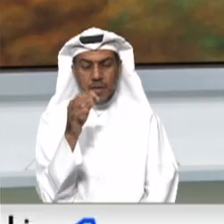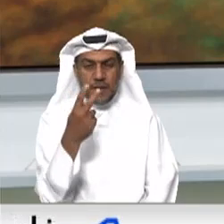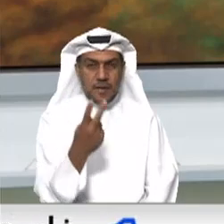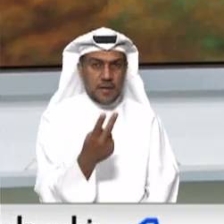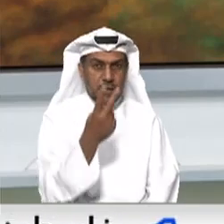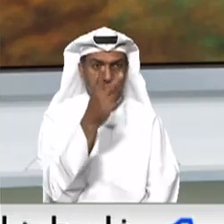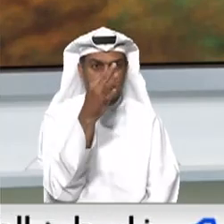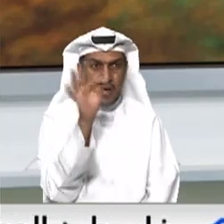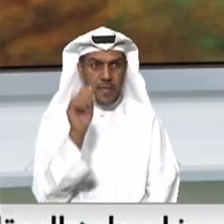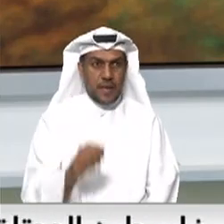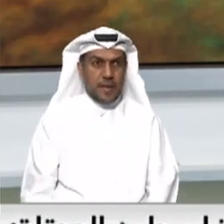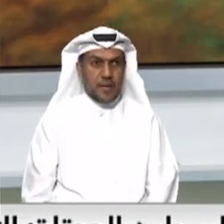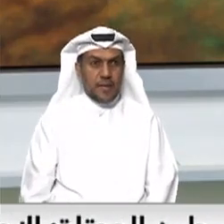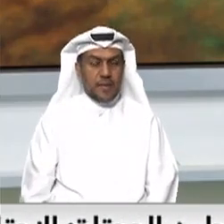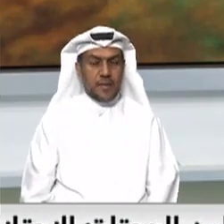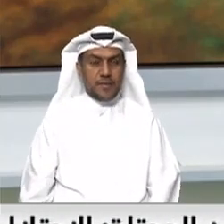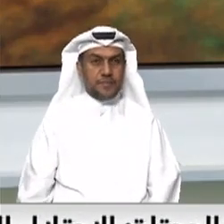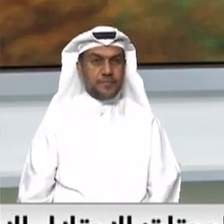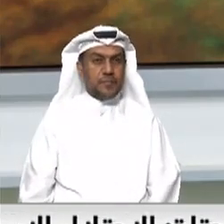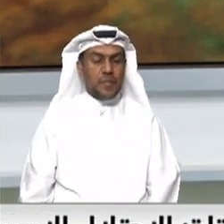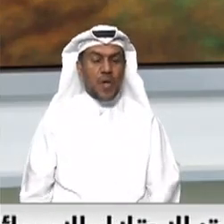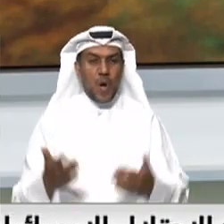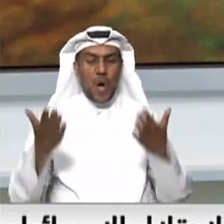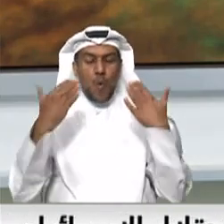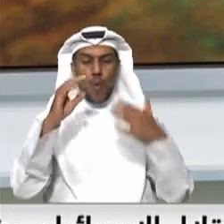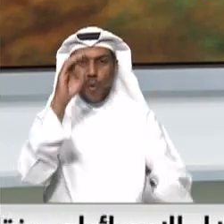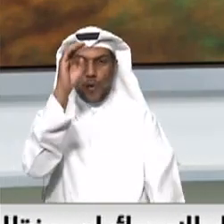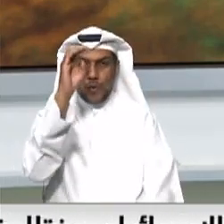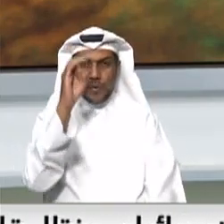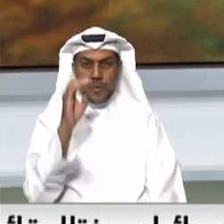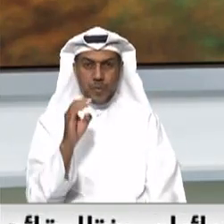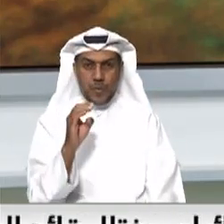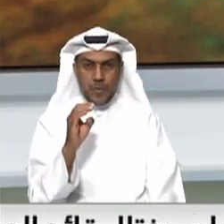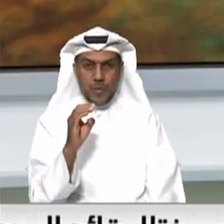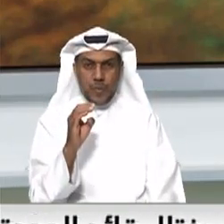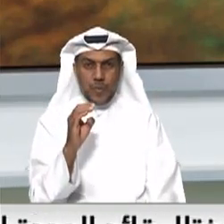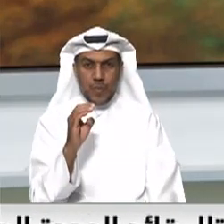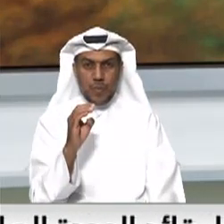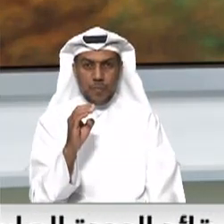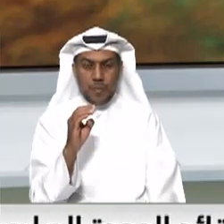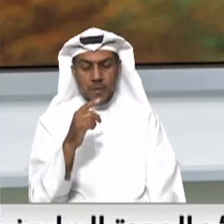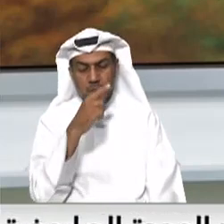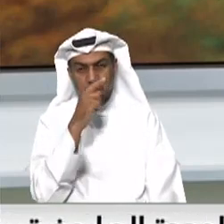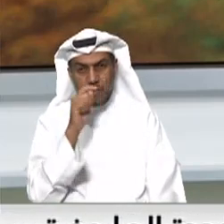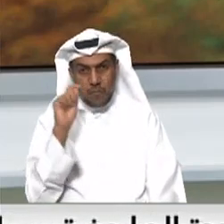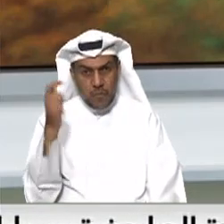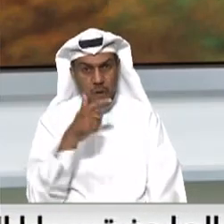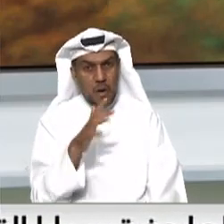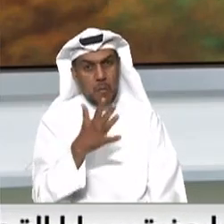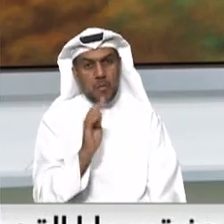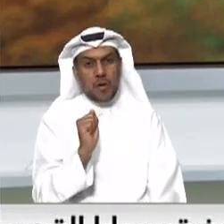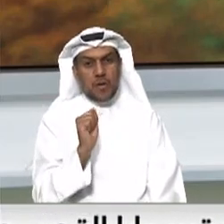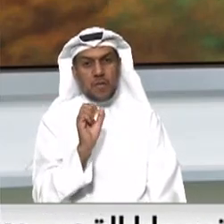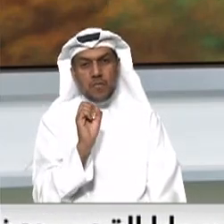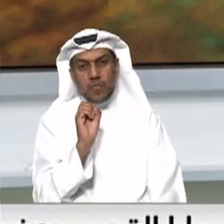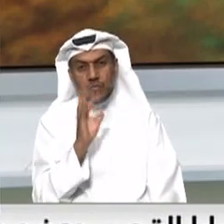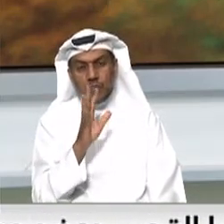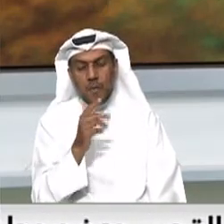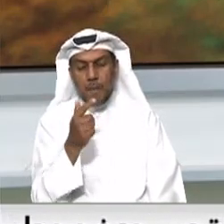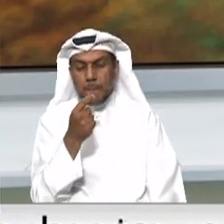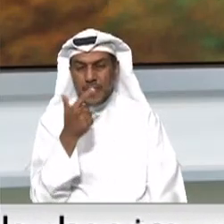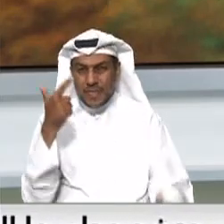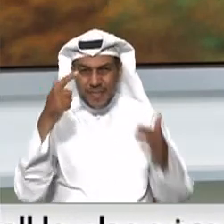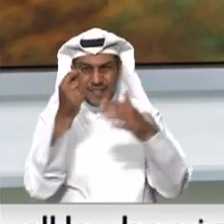37 درجه مئويه هو الكوس راح يستمر خفيف الى معتدل ينشط على فترات خلال النهار مع عبور لبعض السحب